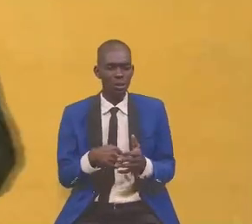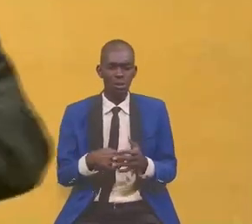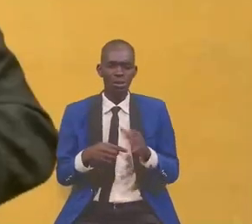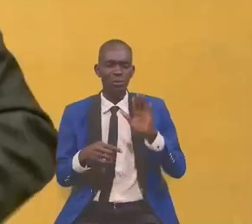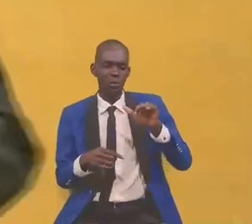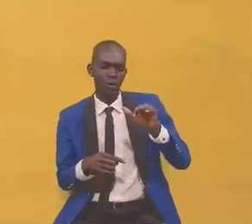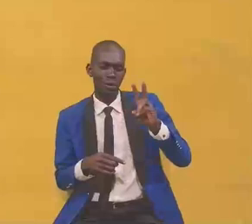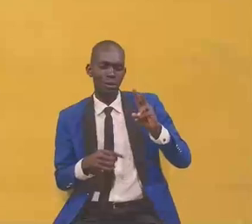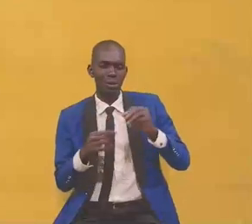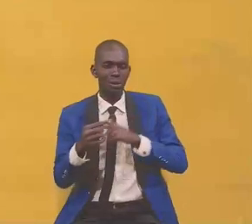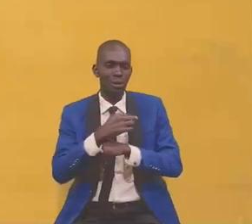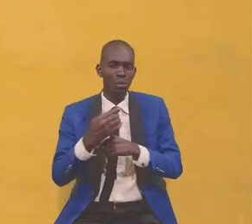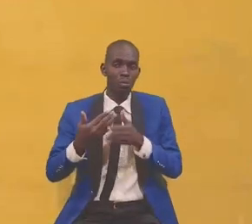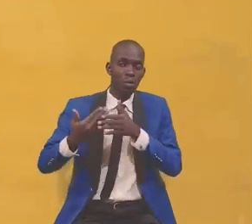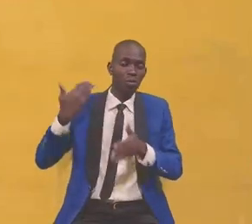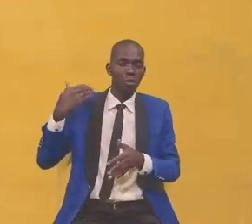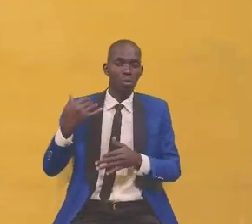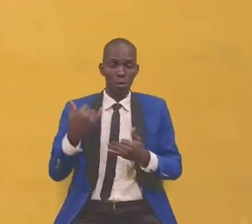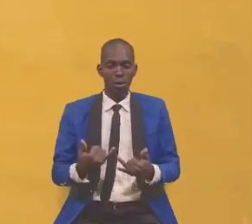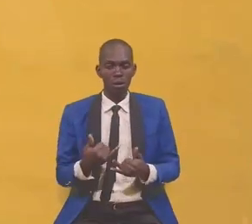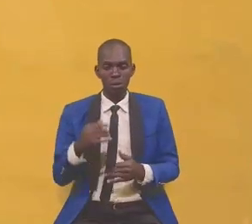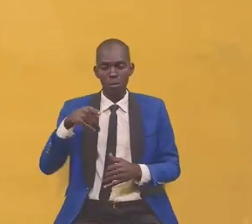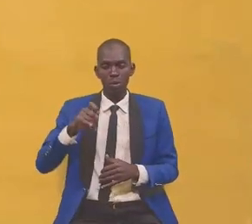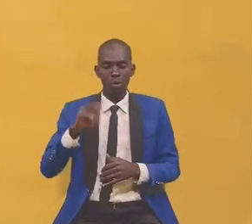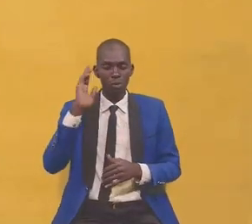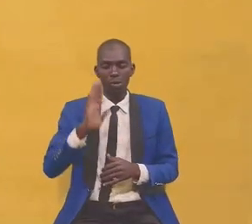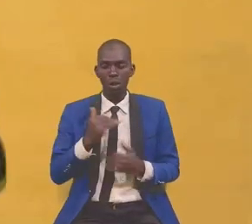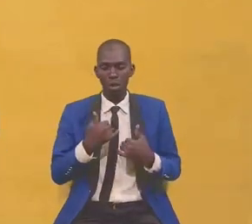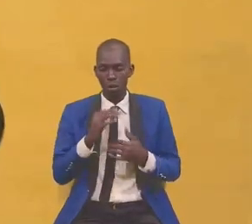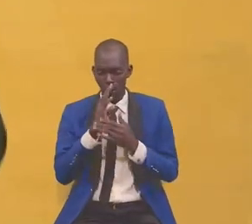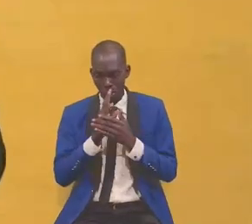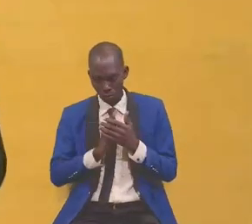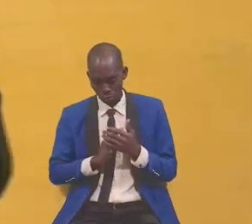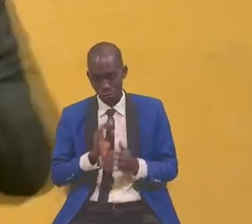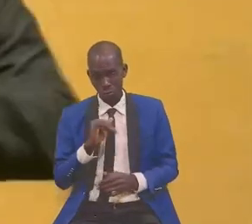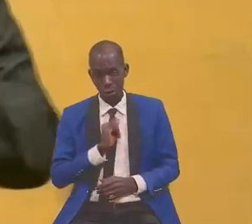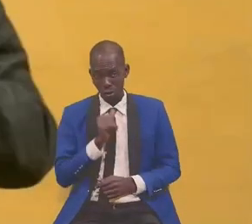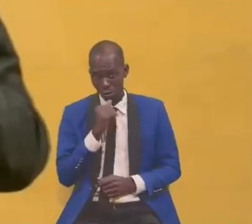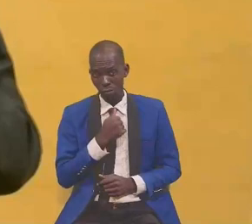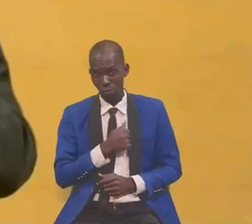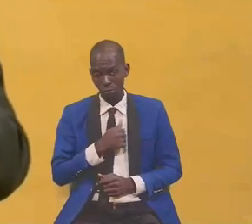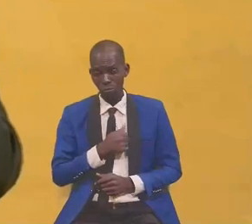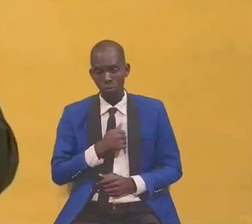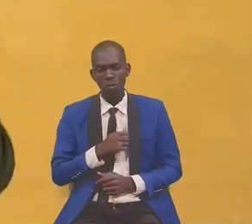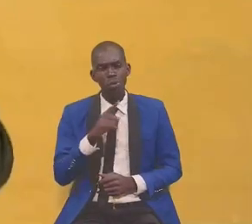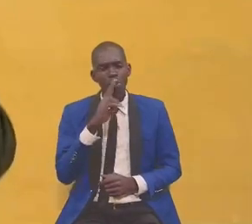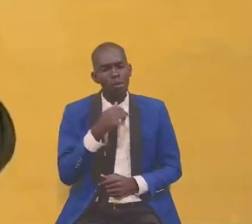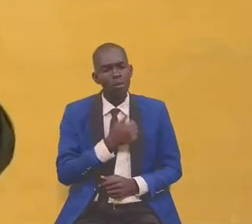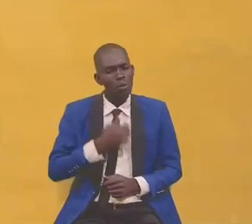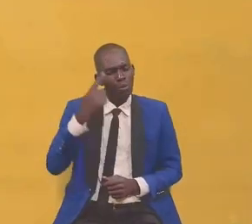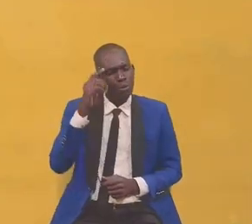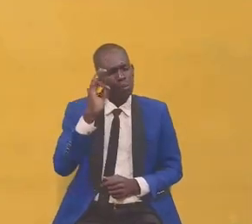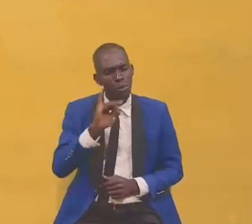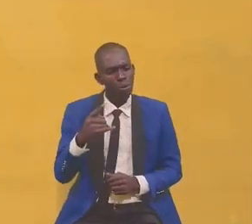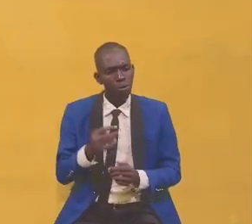15, 14 jours avant, il allait baisser la tête et dire, oh, je suis désolé. Tu es désolé d'avoir prêché la vérité. Oh, je suis